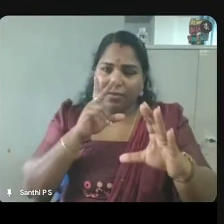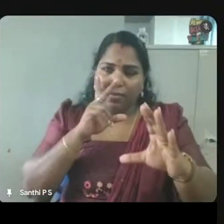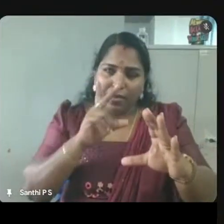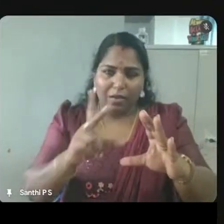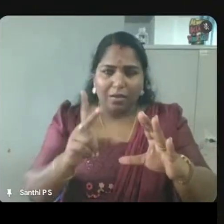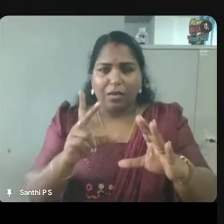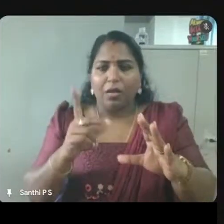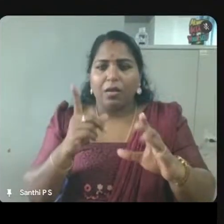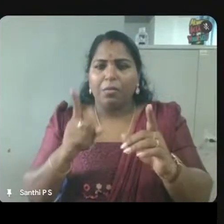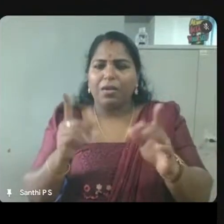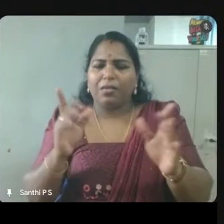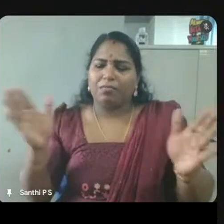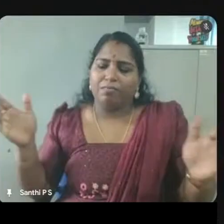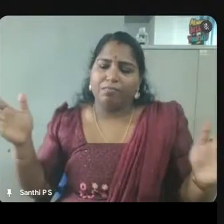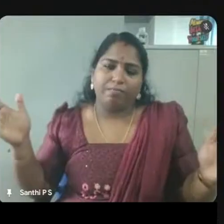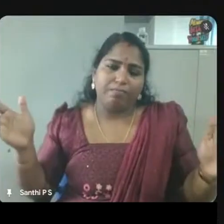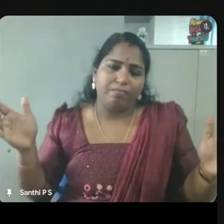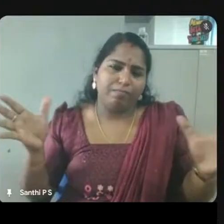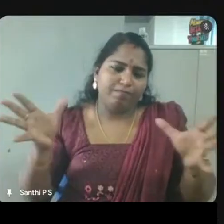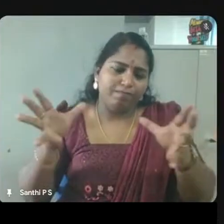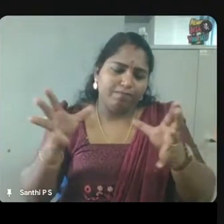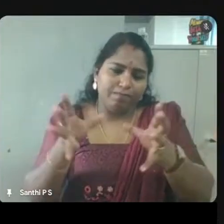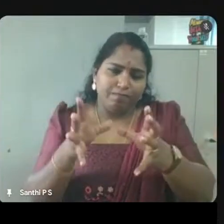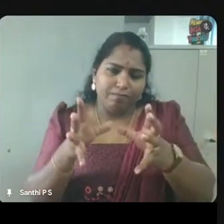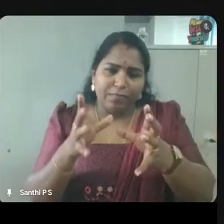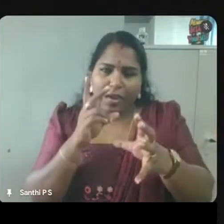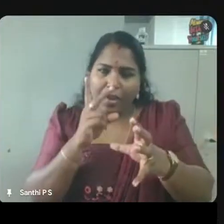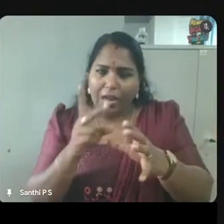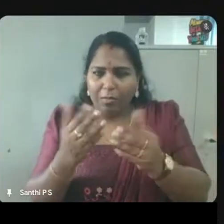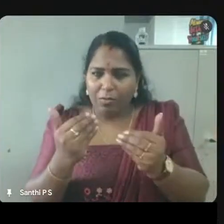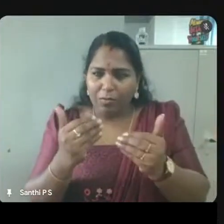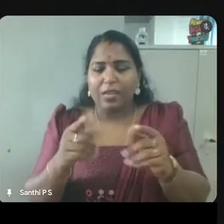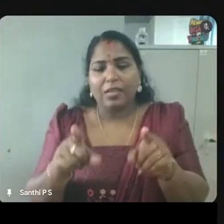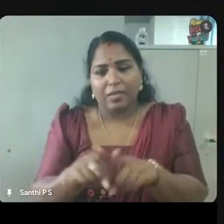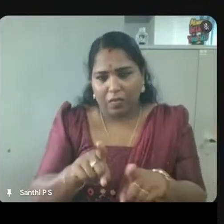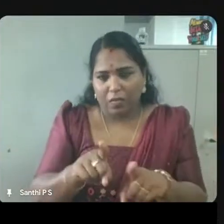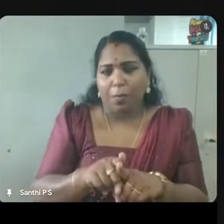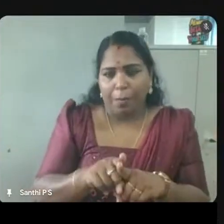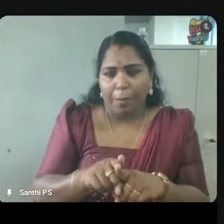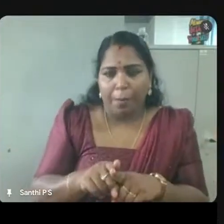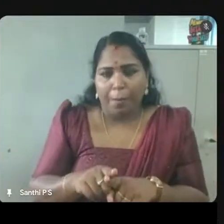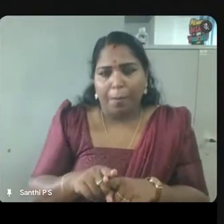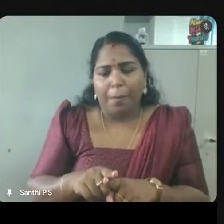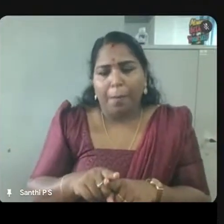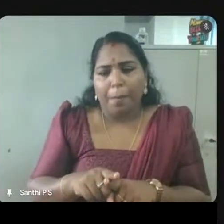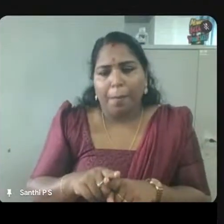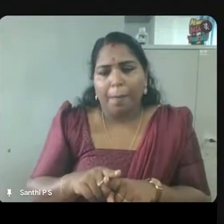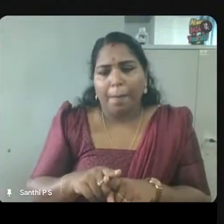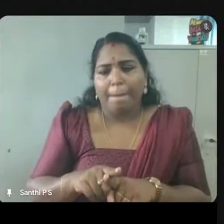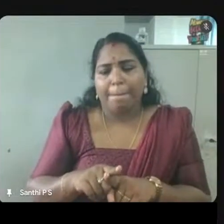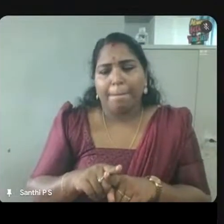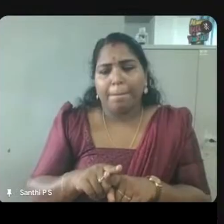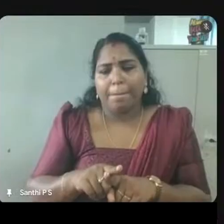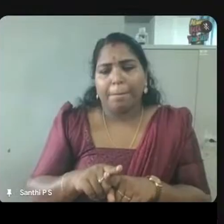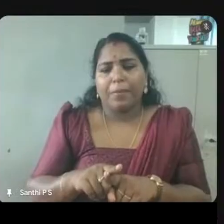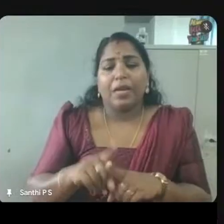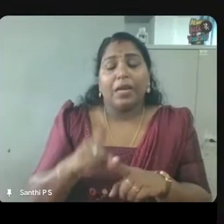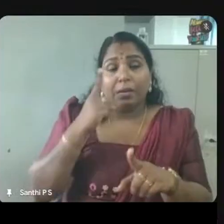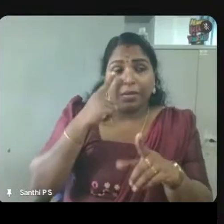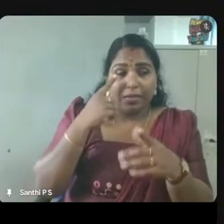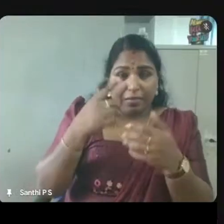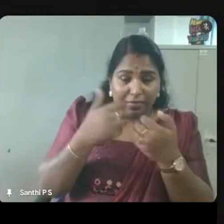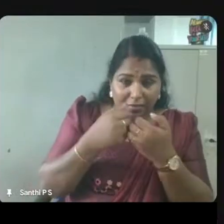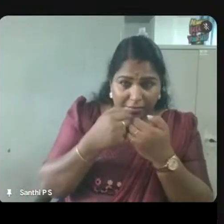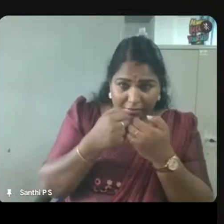പൊട്ടി ചുങ്ങി കഴിയുമ്പോഴത്തേക്ക് അത് കുറച്ചുകൂടെ നമുക്ക് കാണാൻ പറ്റില്ലേ? അതുപോലെ ഈ ജെല്ലി ഇങ്ങനെ സ്ട്രെച്ച്ഡ് ആയിട്ടിരിക്കുമ്പോൾ നമുക്ക് അതിൽ കൂടെ ക്ലിയർ വിഷൻ കിട്ടും.